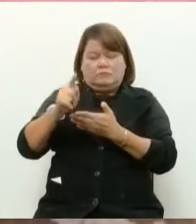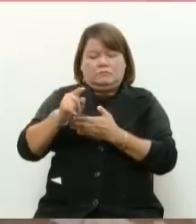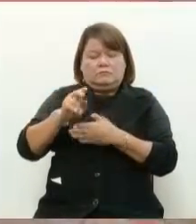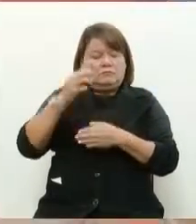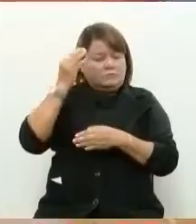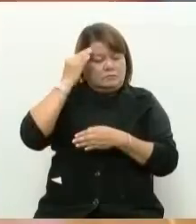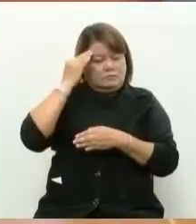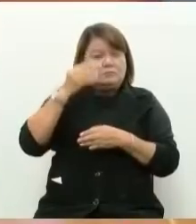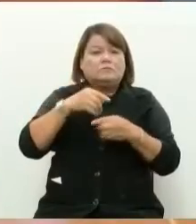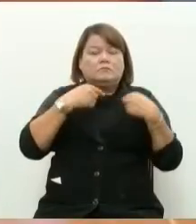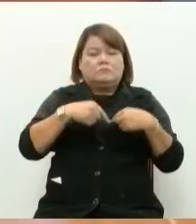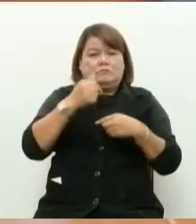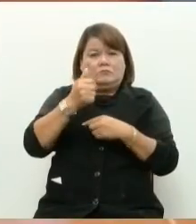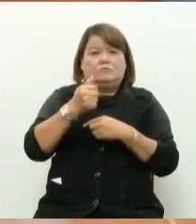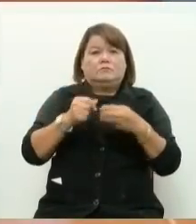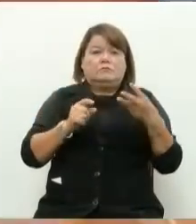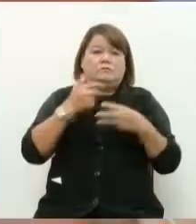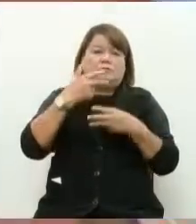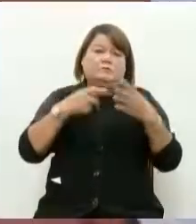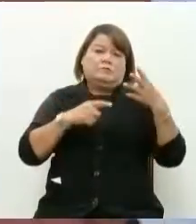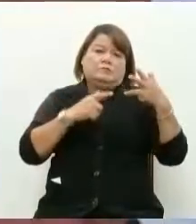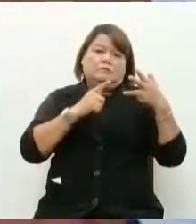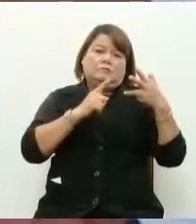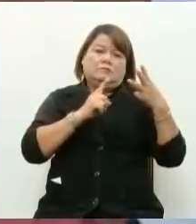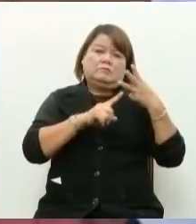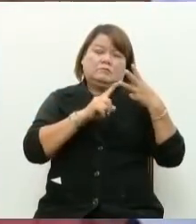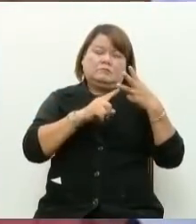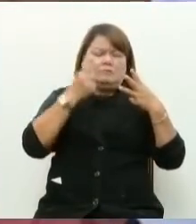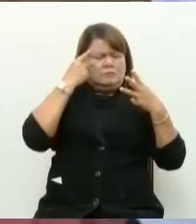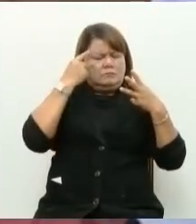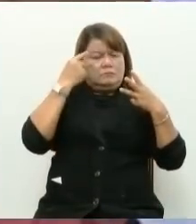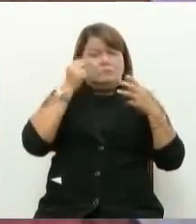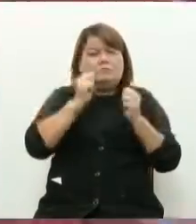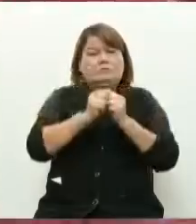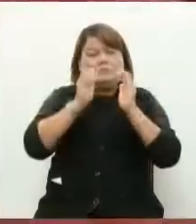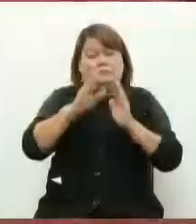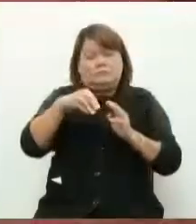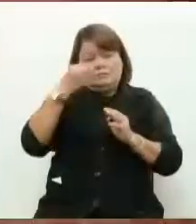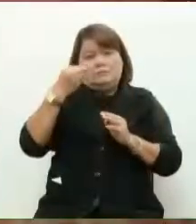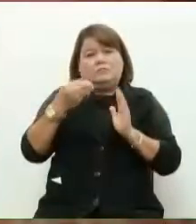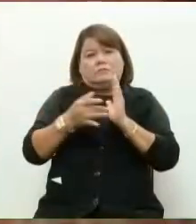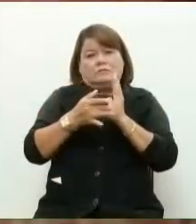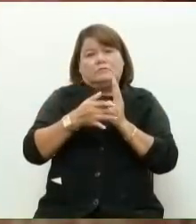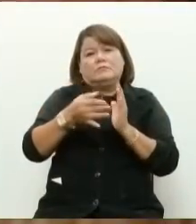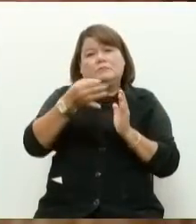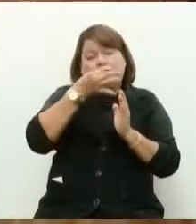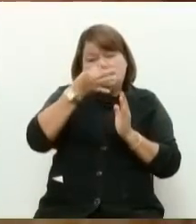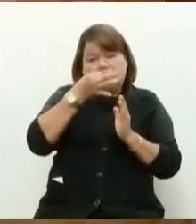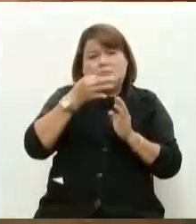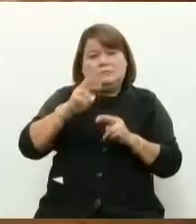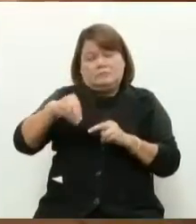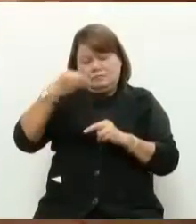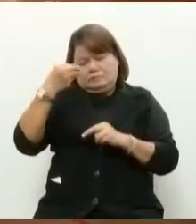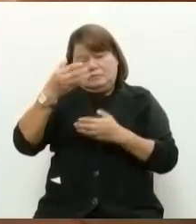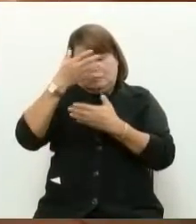ฟดี 3. สร้างจิตสำนึกต่อผู้เรียนโดยการสร้างจิตสำนึกด้านทักษะอาชีพผู้เรียนจะให้